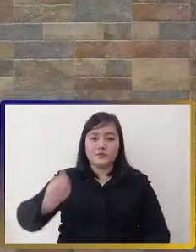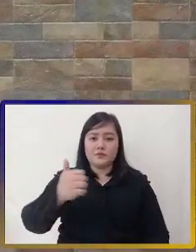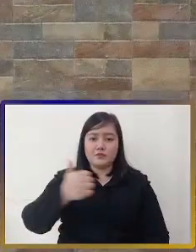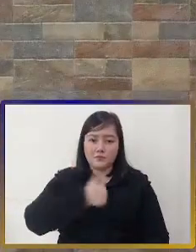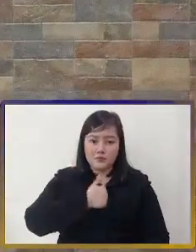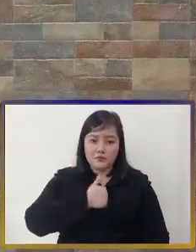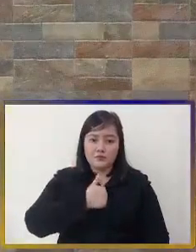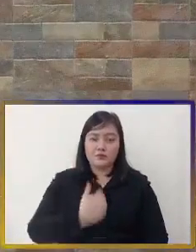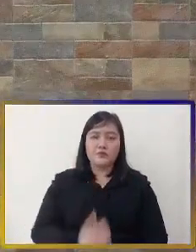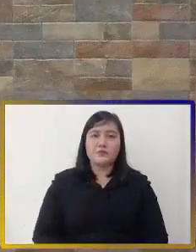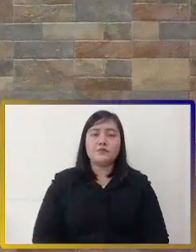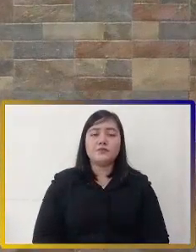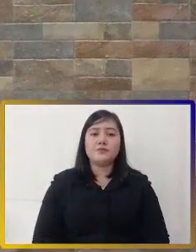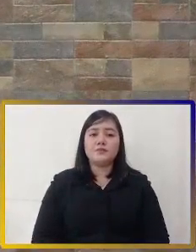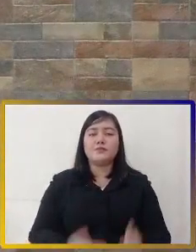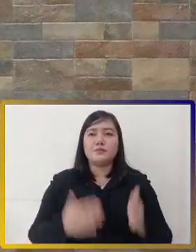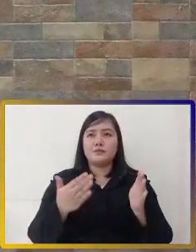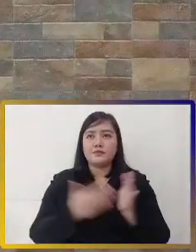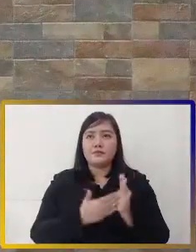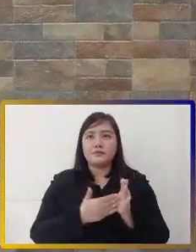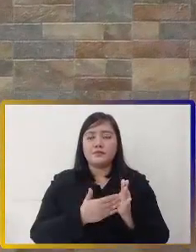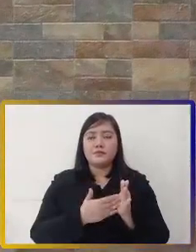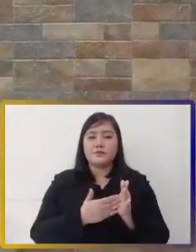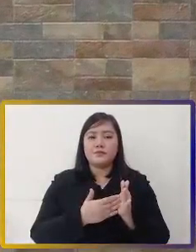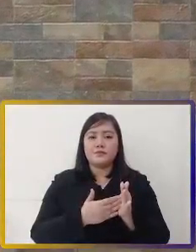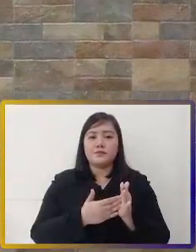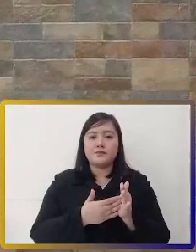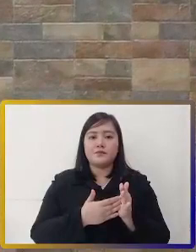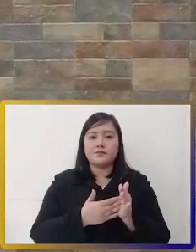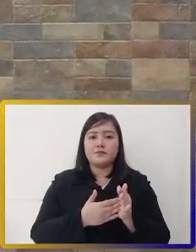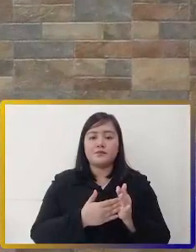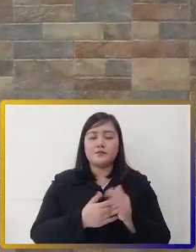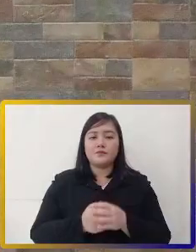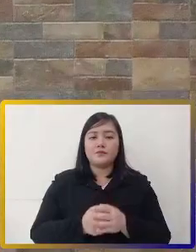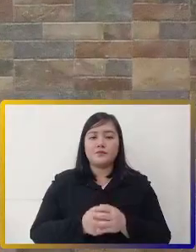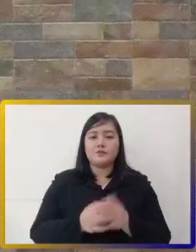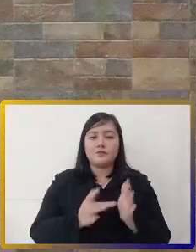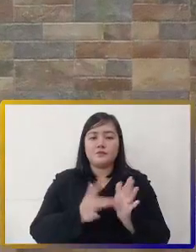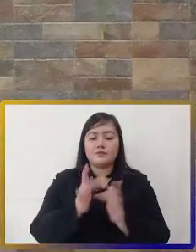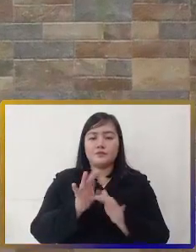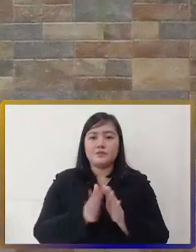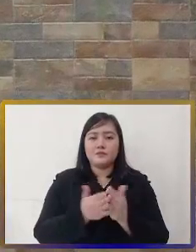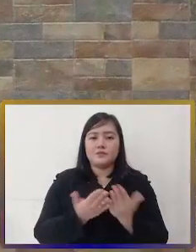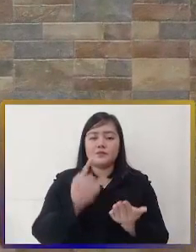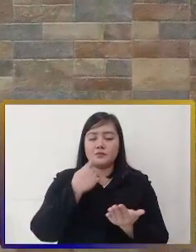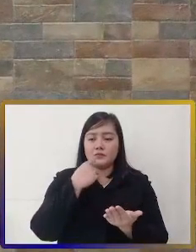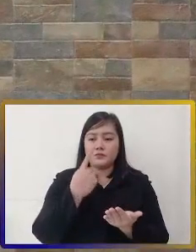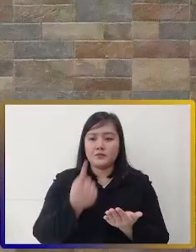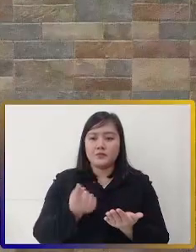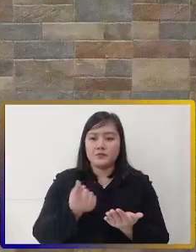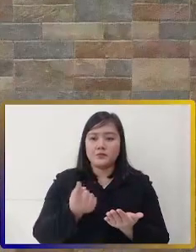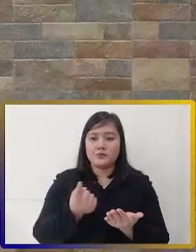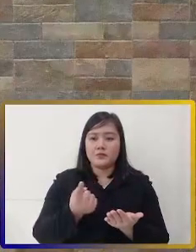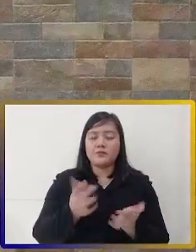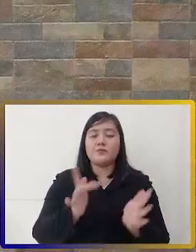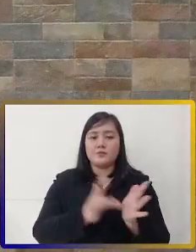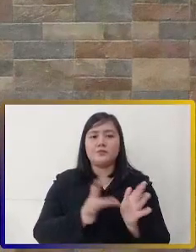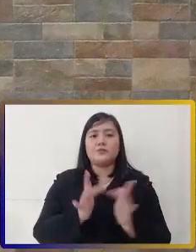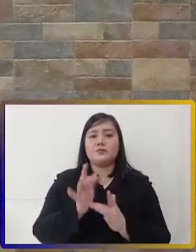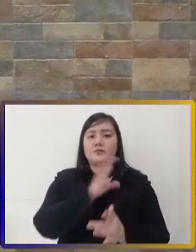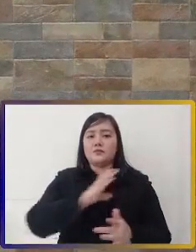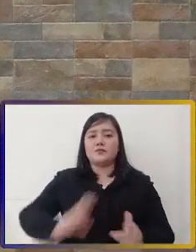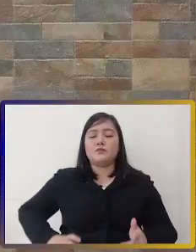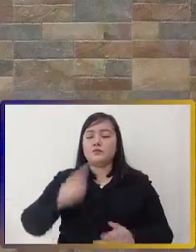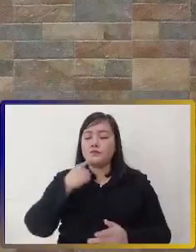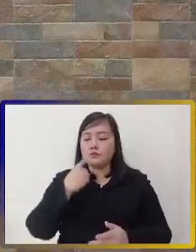ko po. Maliwanag na makikita po natin dito sa sinabi po ng Biblia o sinabi ng Panginoon Jesucristo, I